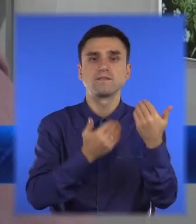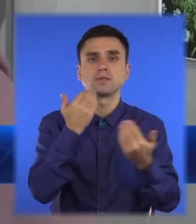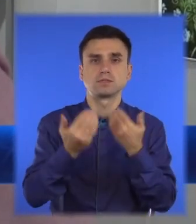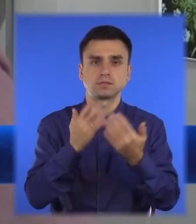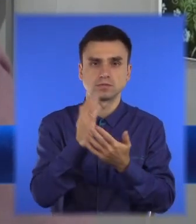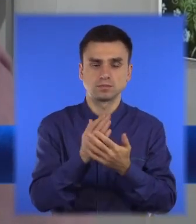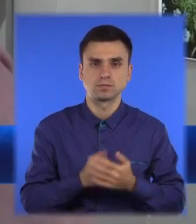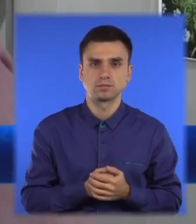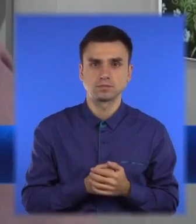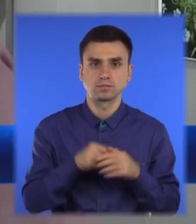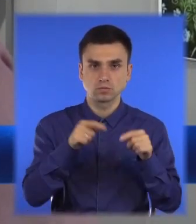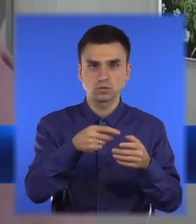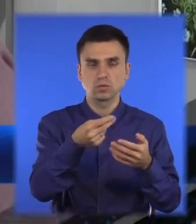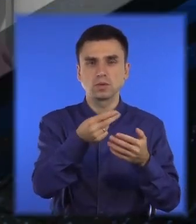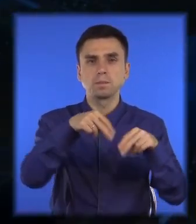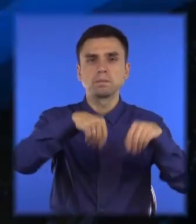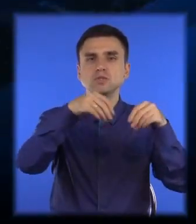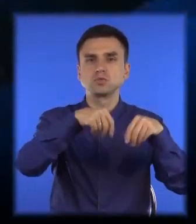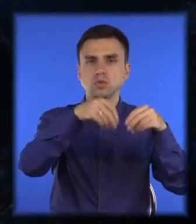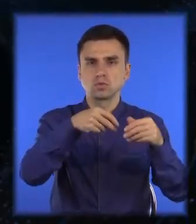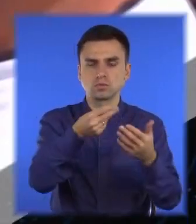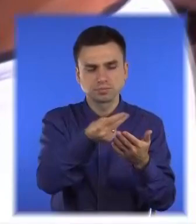вже професійних робіт.